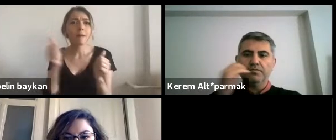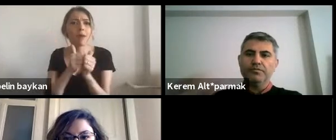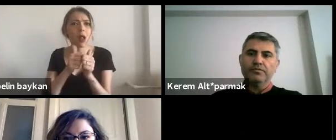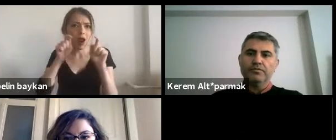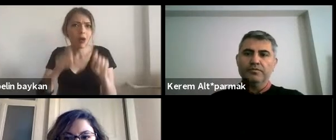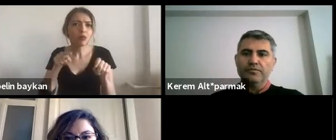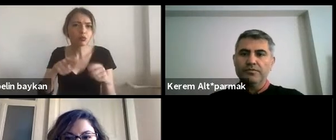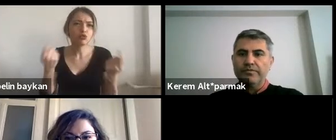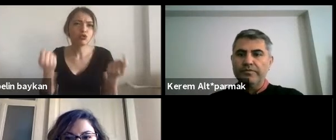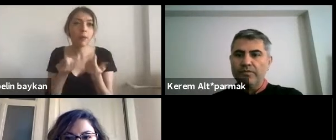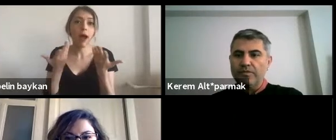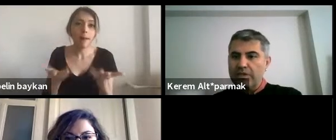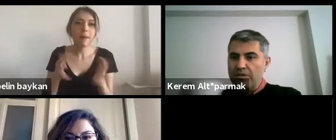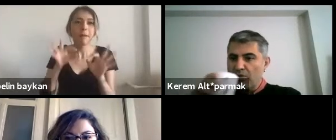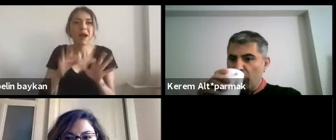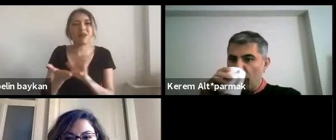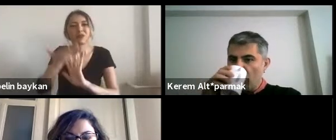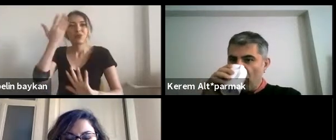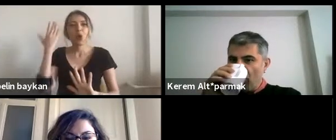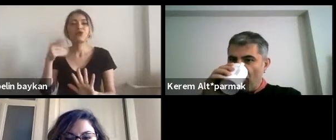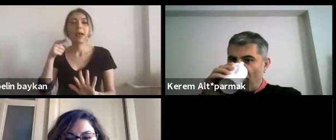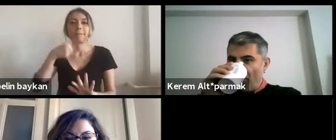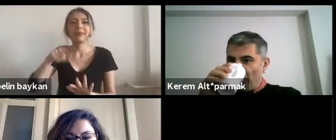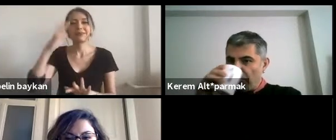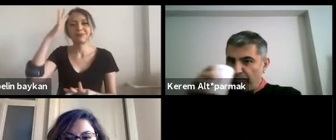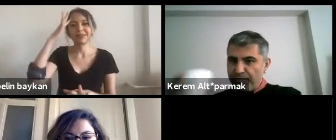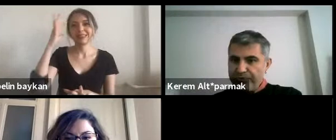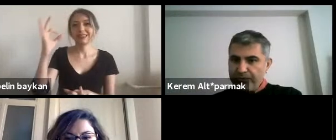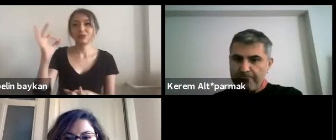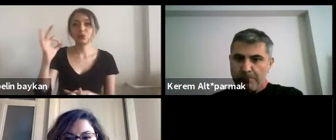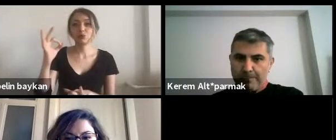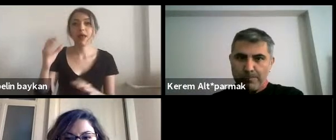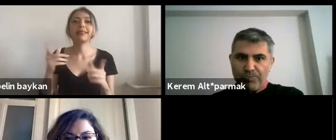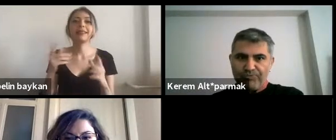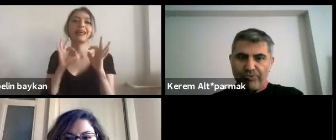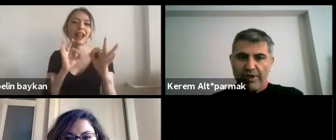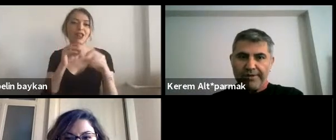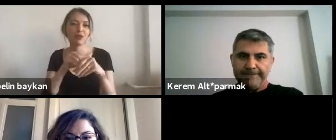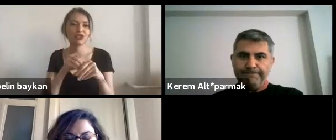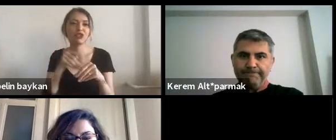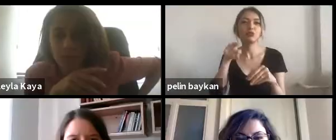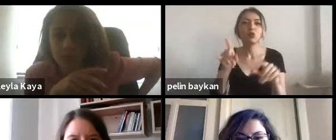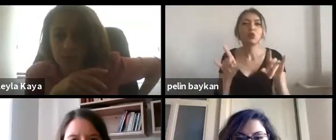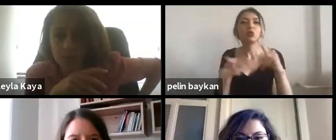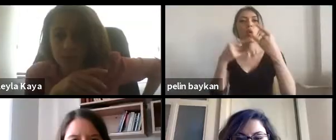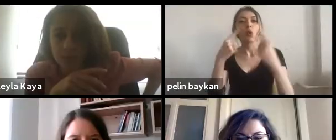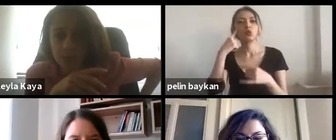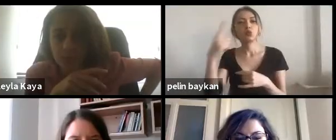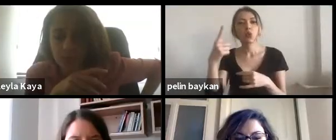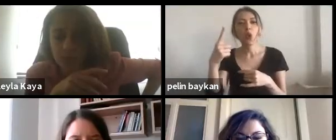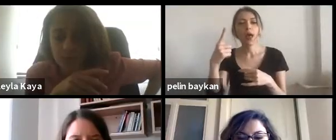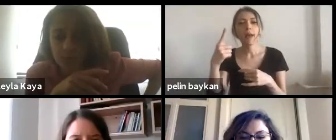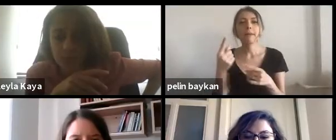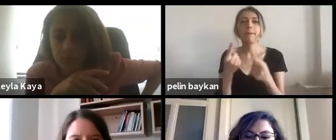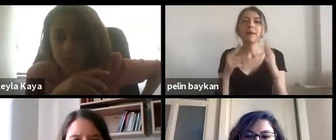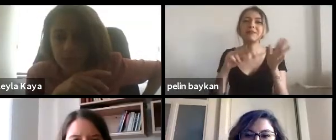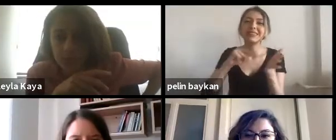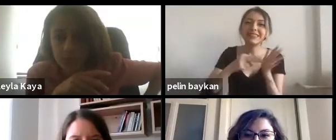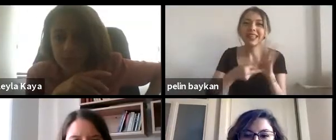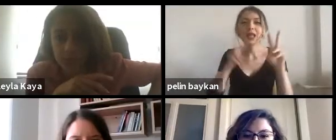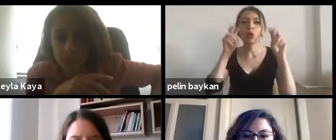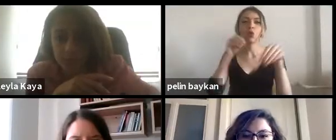önce ekibimizden iletişim uzmanımız Fırat Yumuşak seminerle ilgili ve binerle ilgili teknik konularda